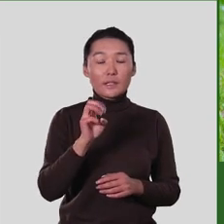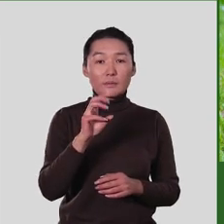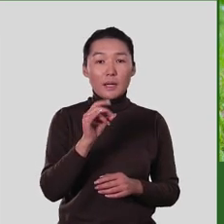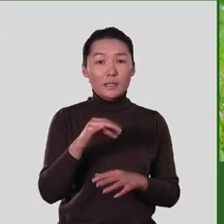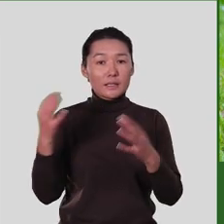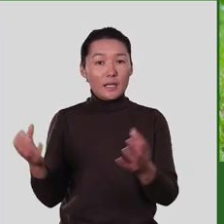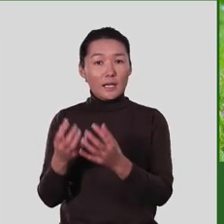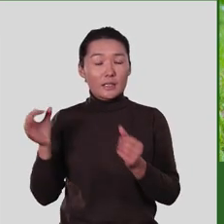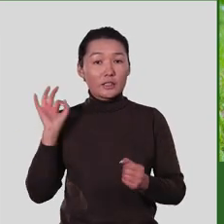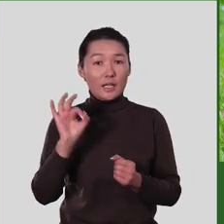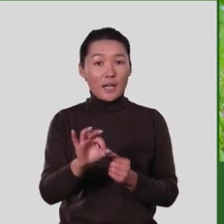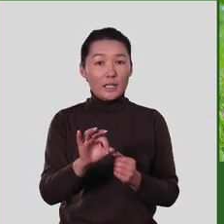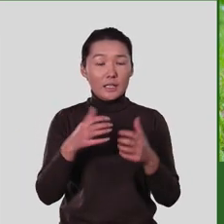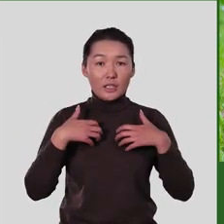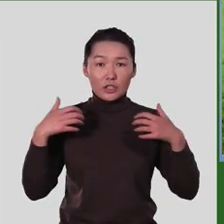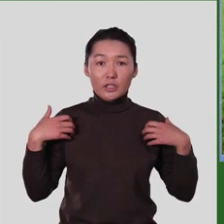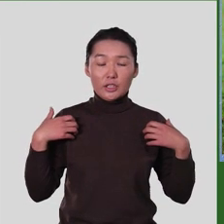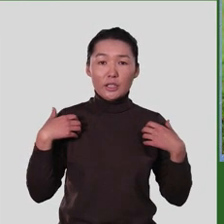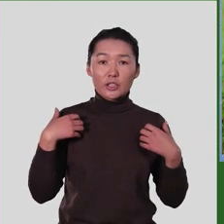хищник – сумчатый дьявол.